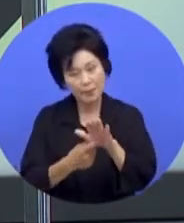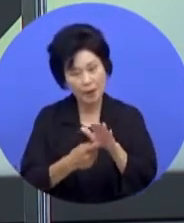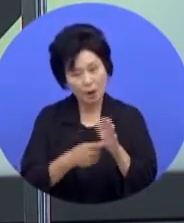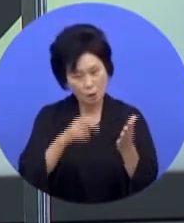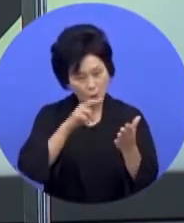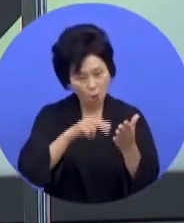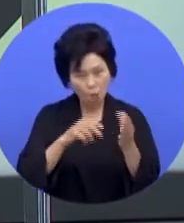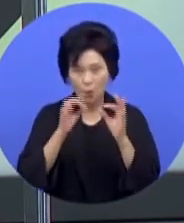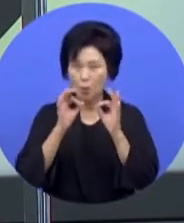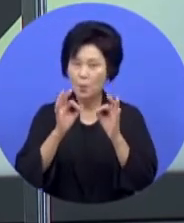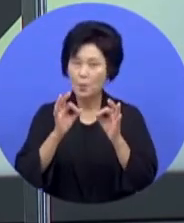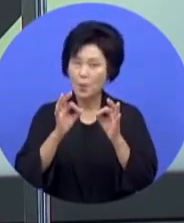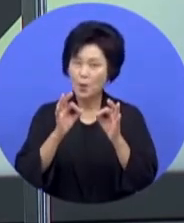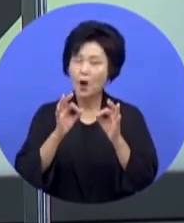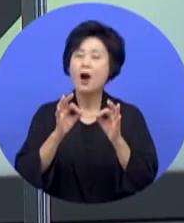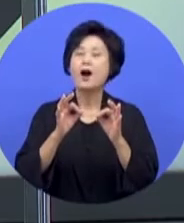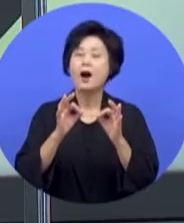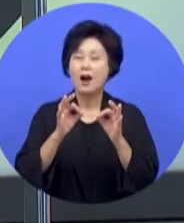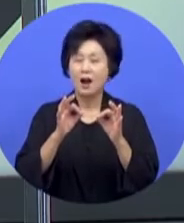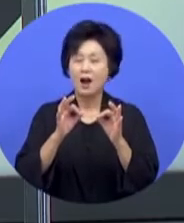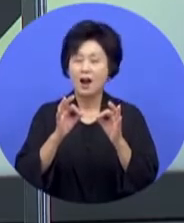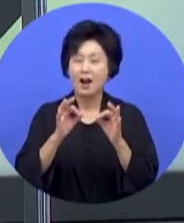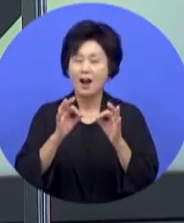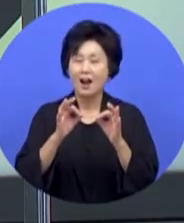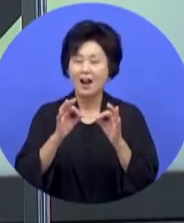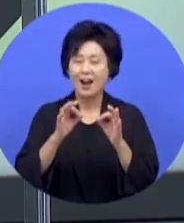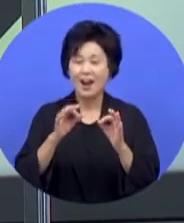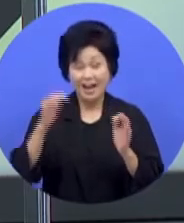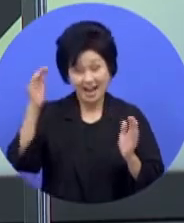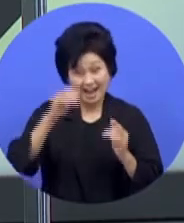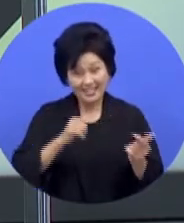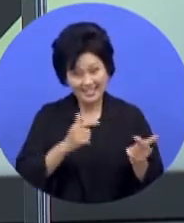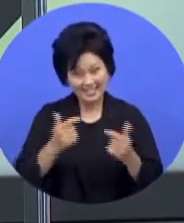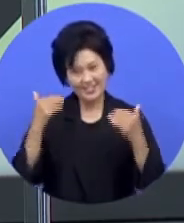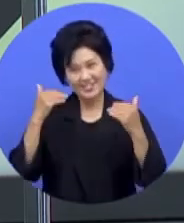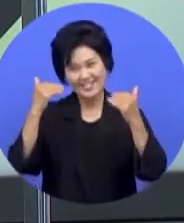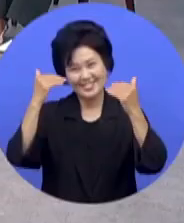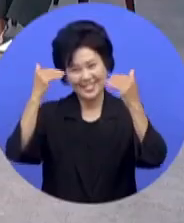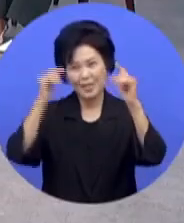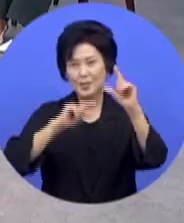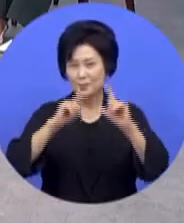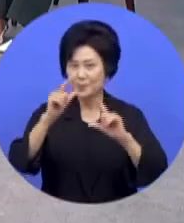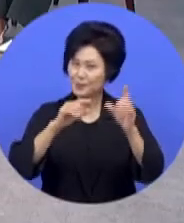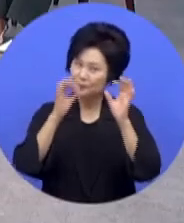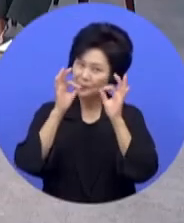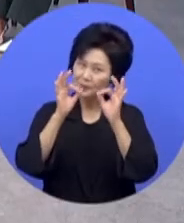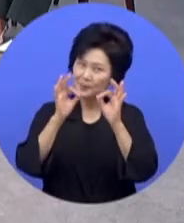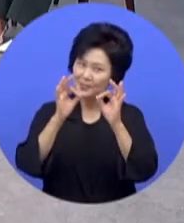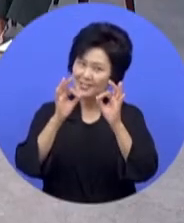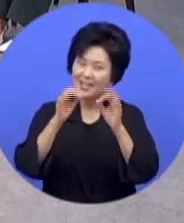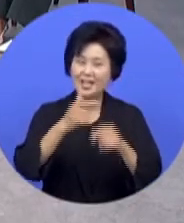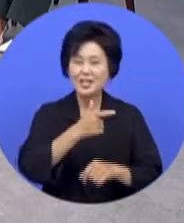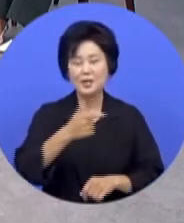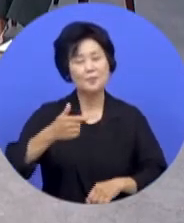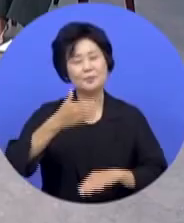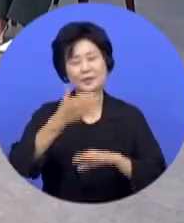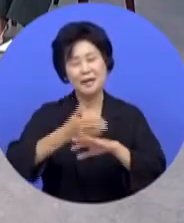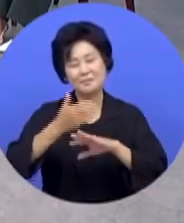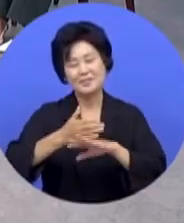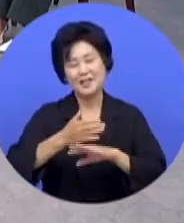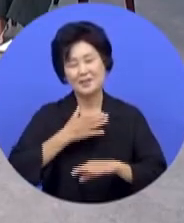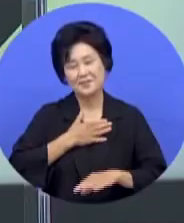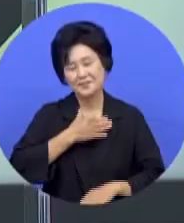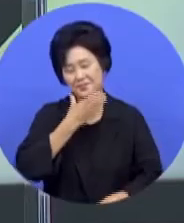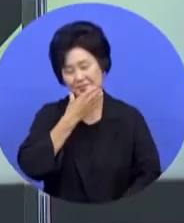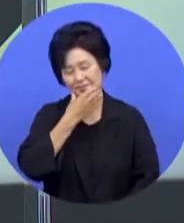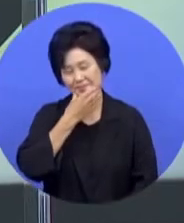우리 아이들이 성장하고 있구나. 막 이런 것들이 너무너무 감사하고 행복하고요. 또 하나는 이제 저희는 이제